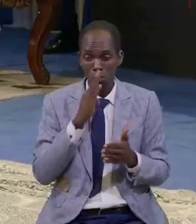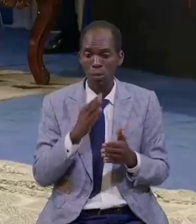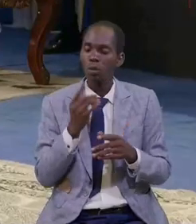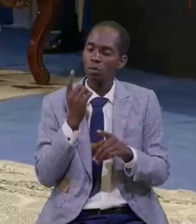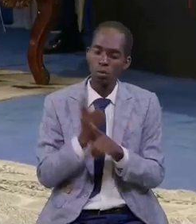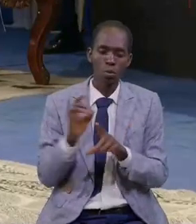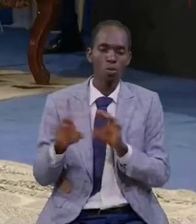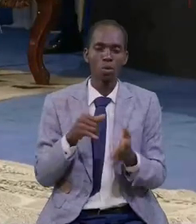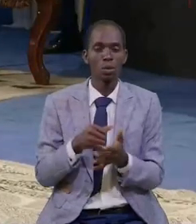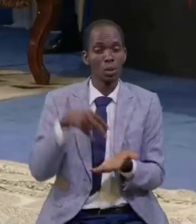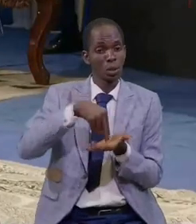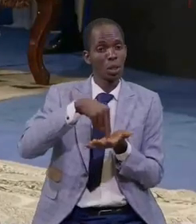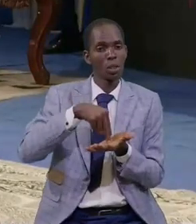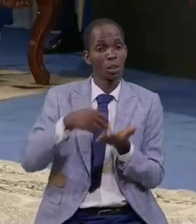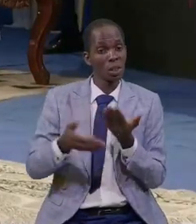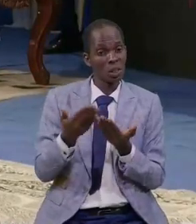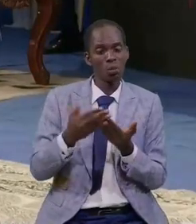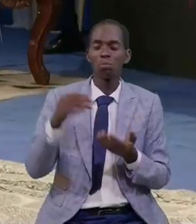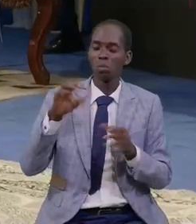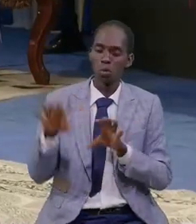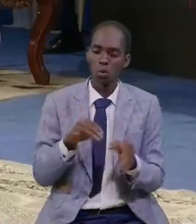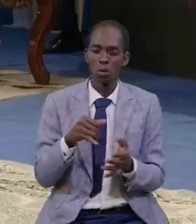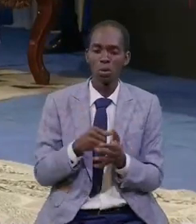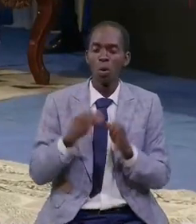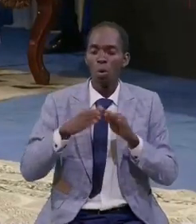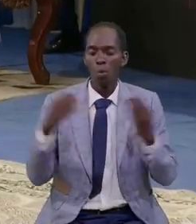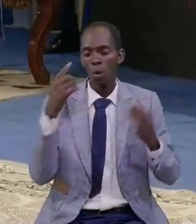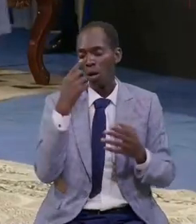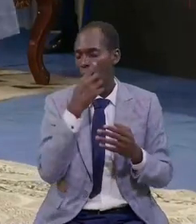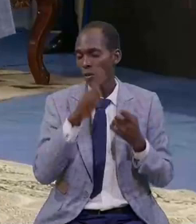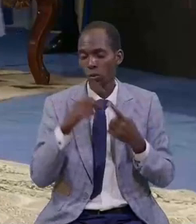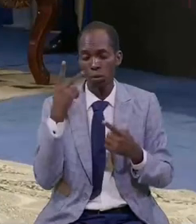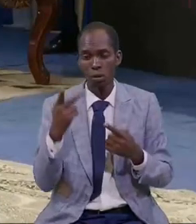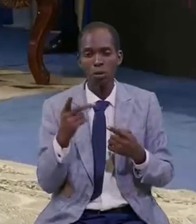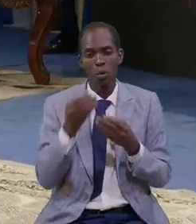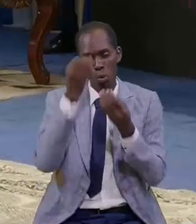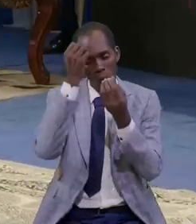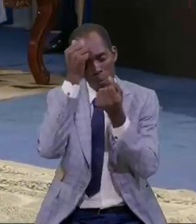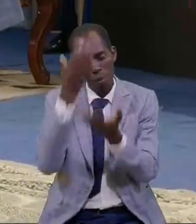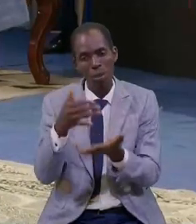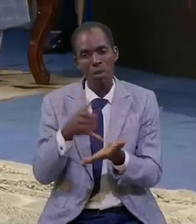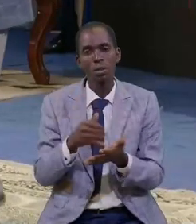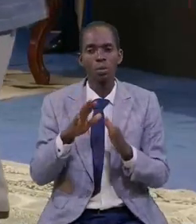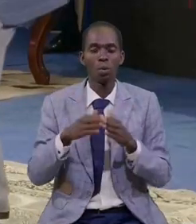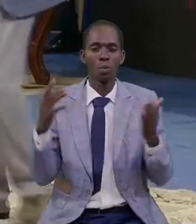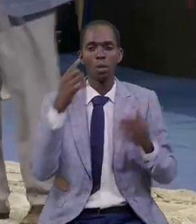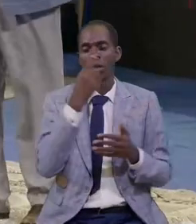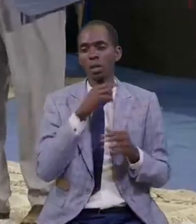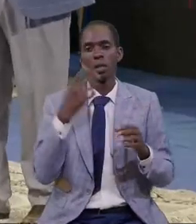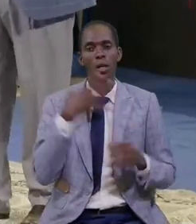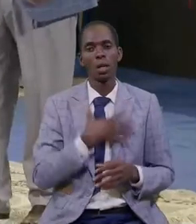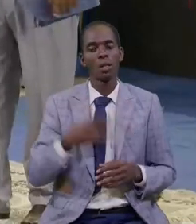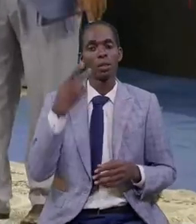lever ouvre tes yeux et vois tu vas ouvrir tes yeux et tu verras et si tu es sour ETM